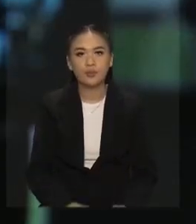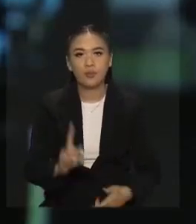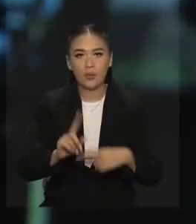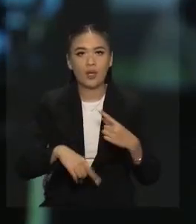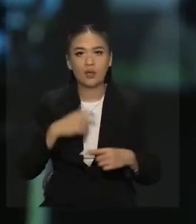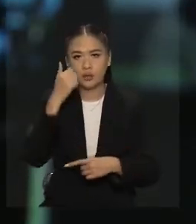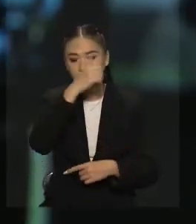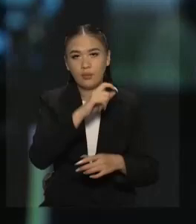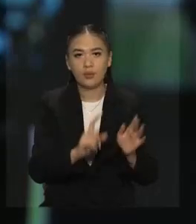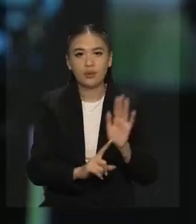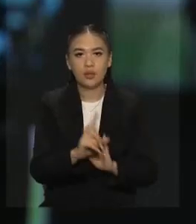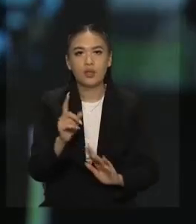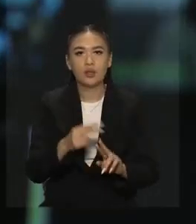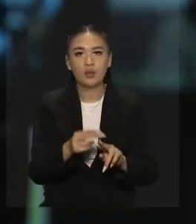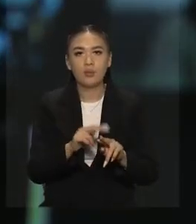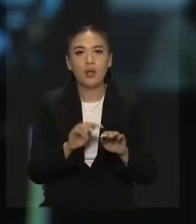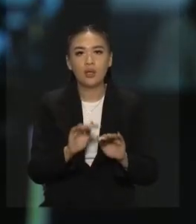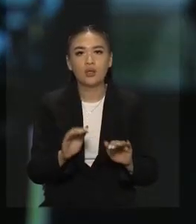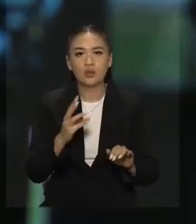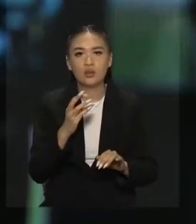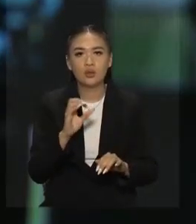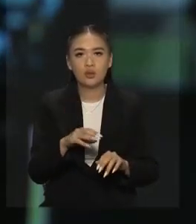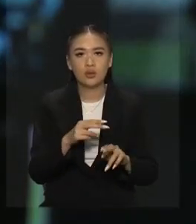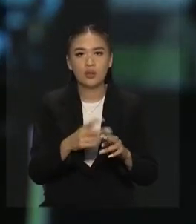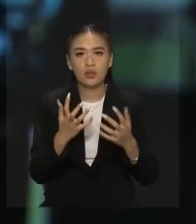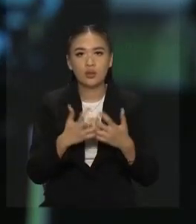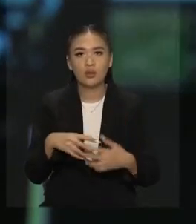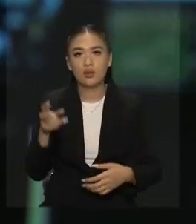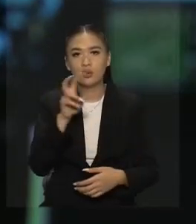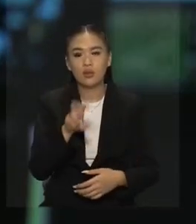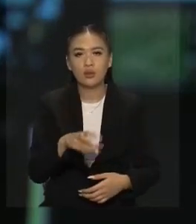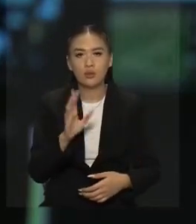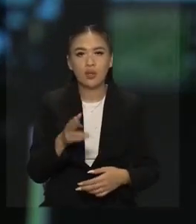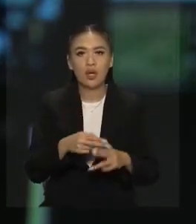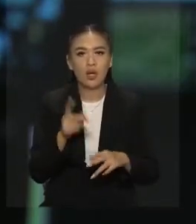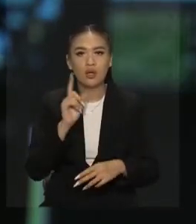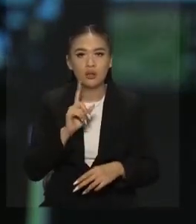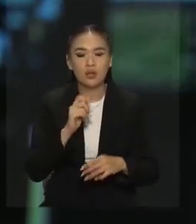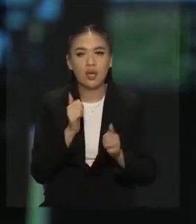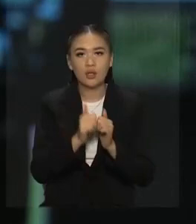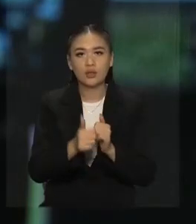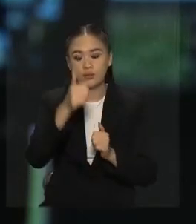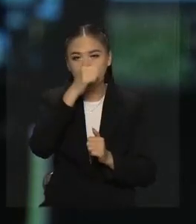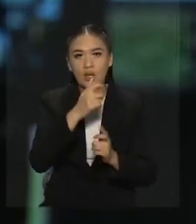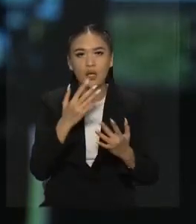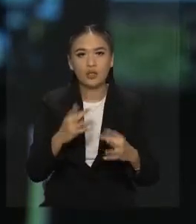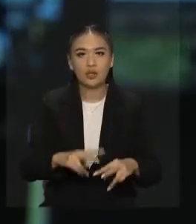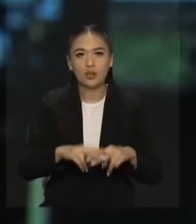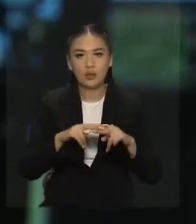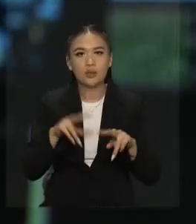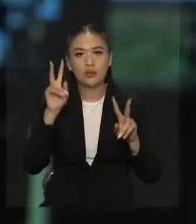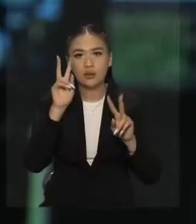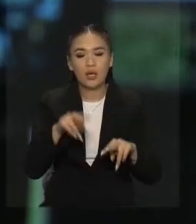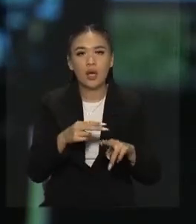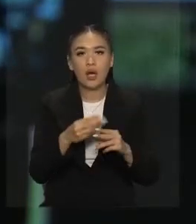Келесі жылдан бастап ұлттық қордан балалардың шотына түсетін қаражат доллармен есептеледі. Алайда әзірге ай сайын қанша ақша аударылатыны белгісіз.